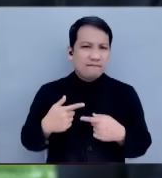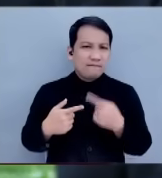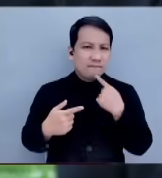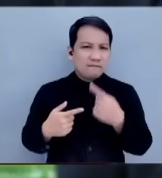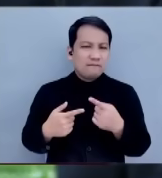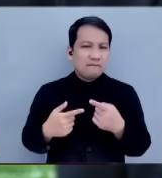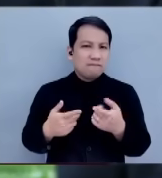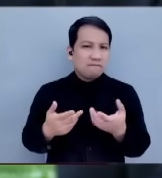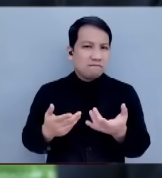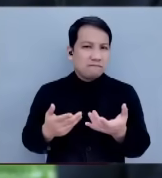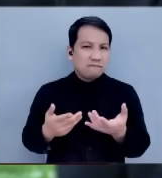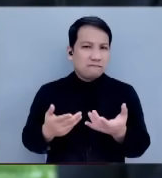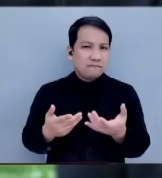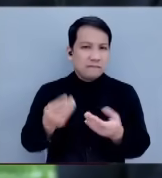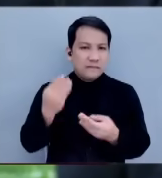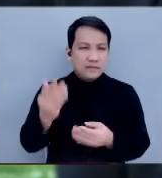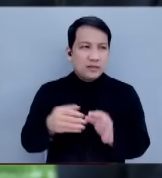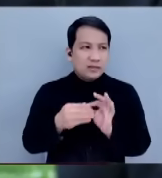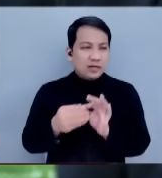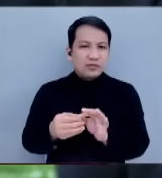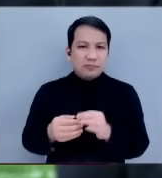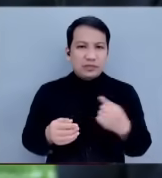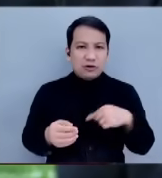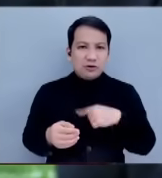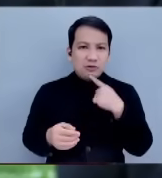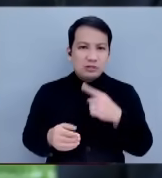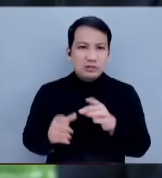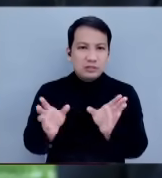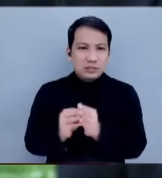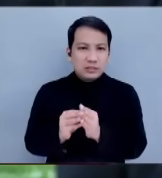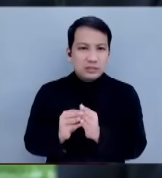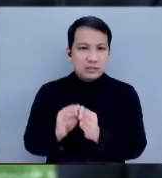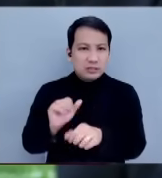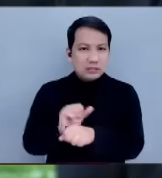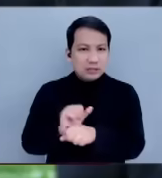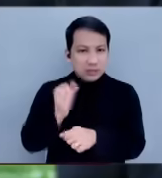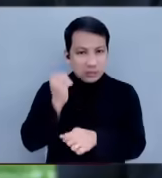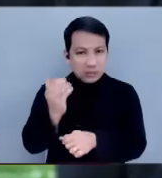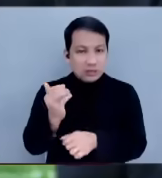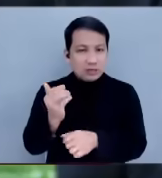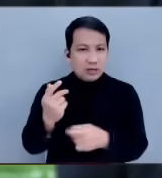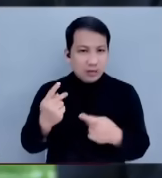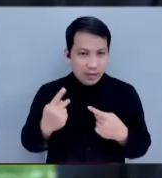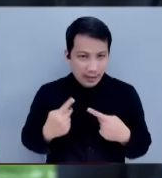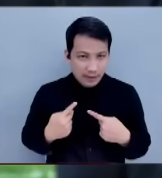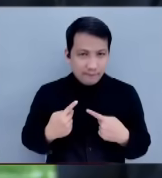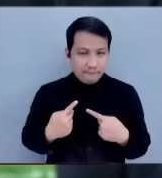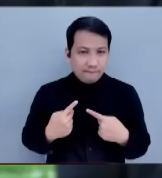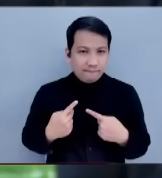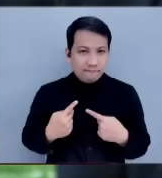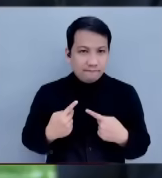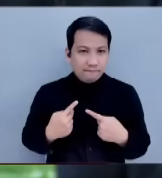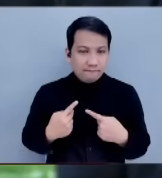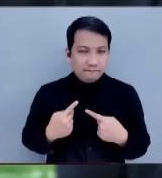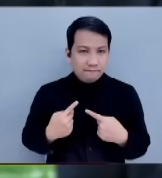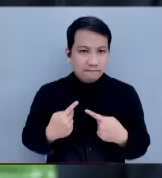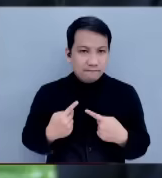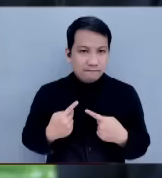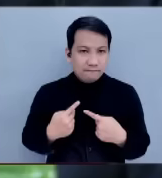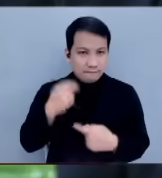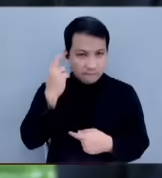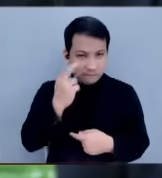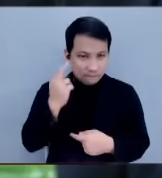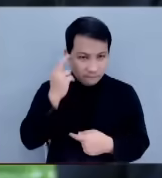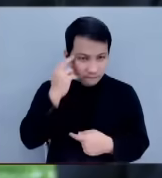men are getting aware of it now because of what's happening in China. Meron tayo noon, kaya lang the reason why it's not